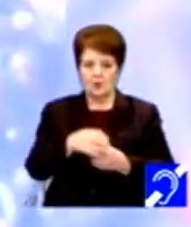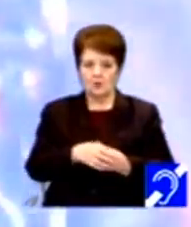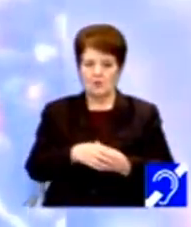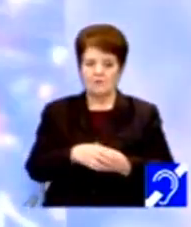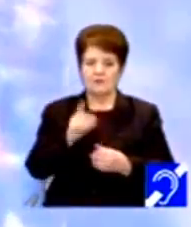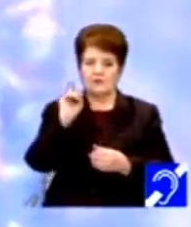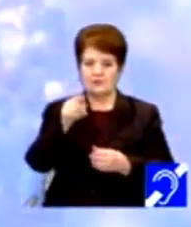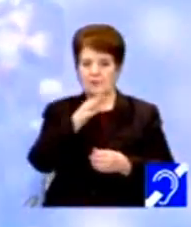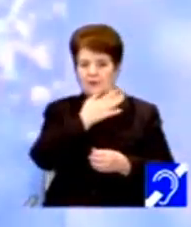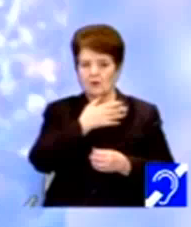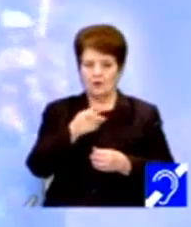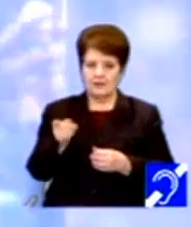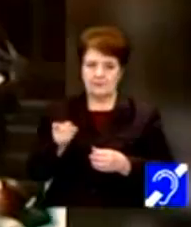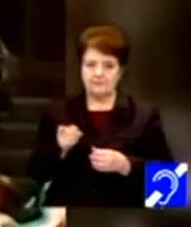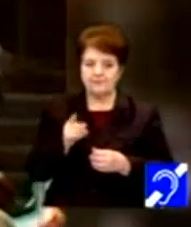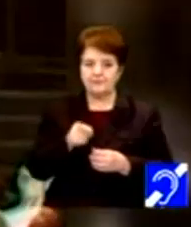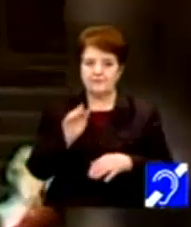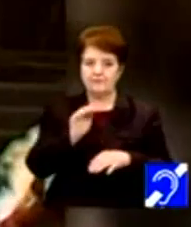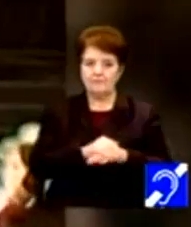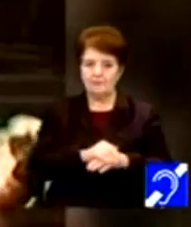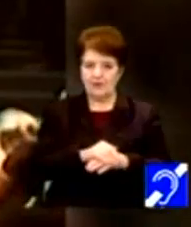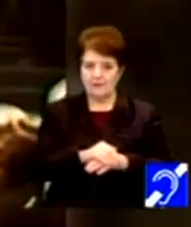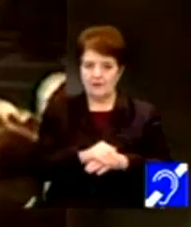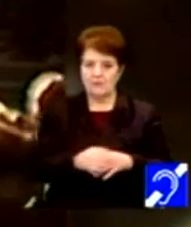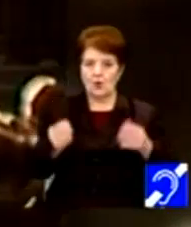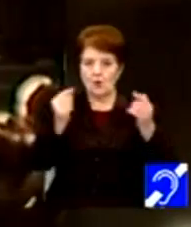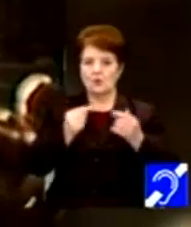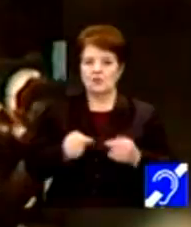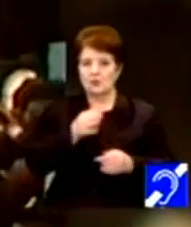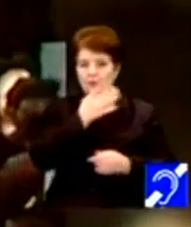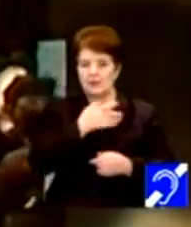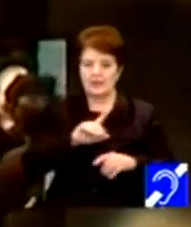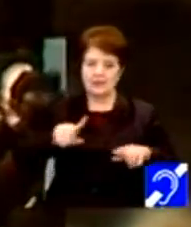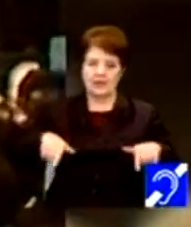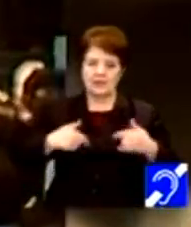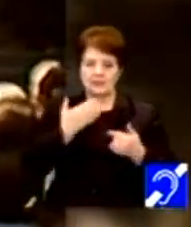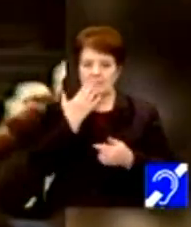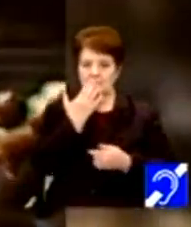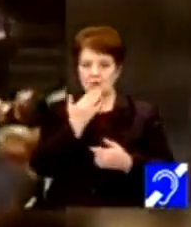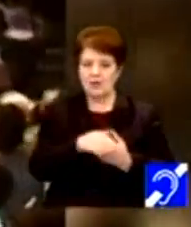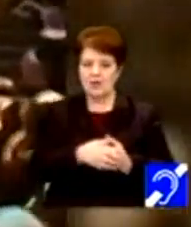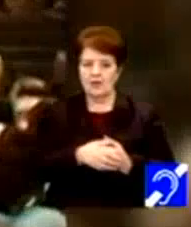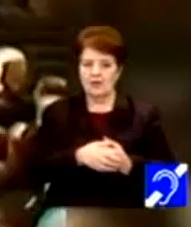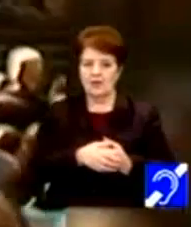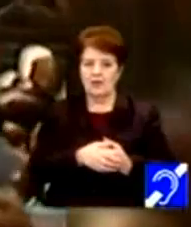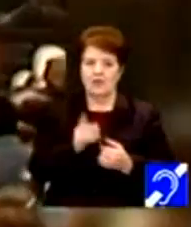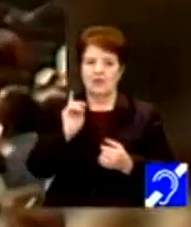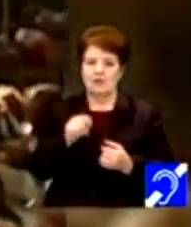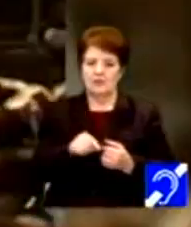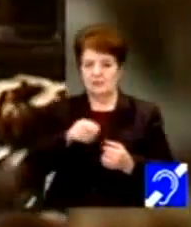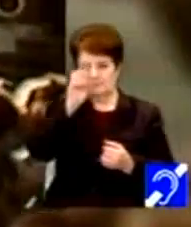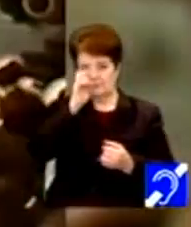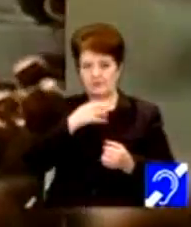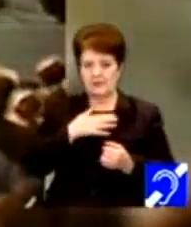în acea perioadă, dat fiind faptul că a coincis și cu perioada de renaștere națională în spațiul